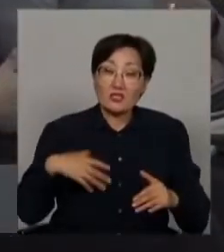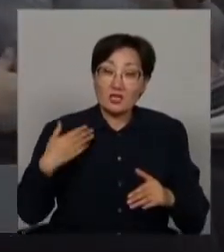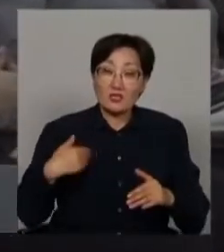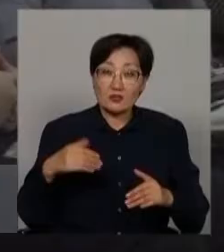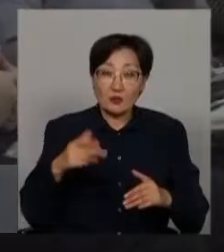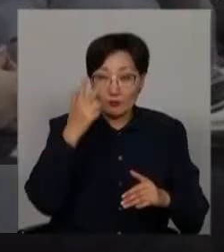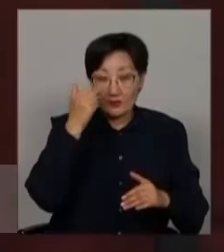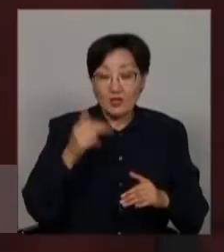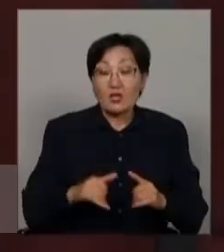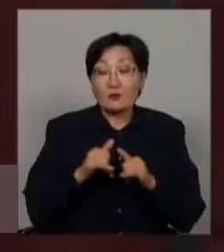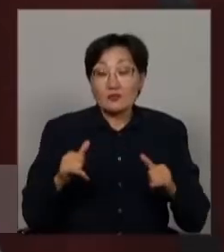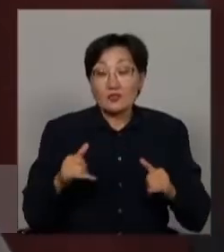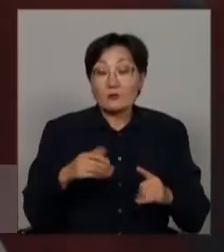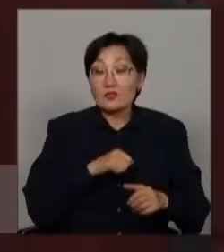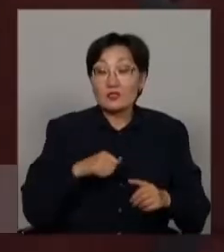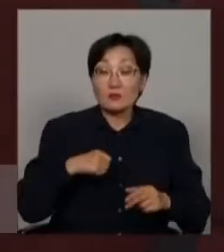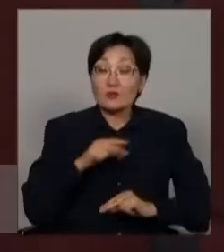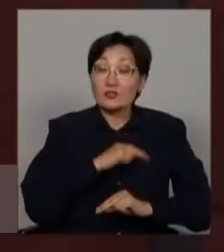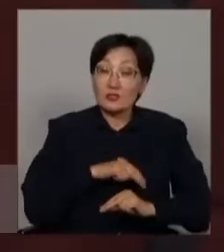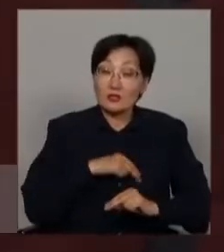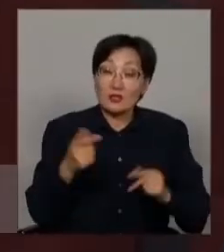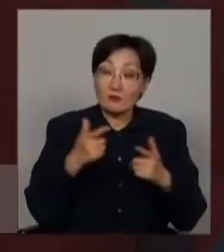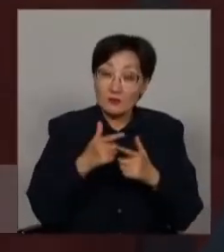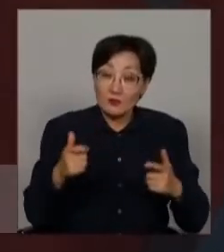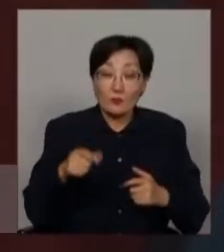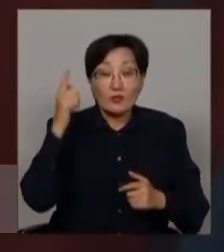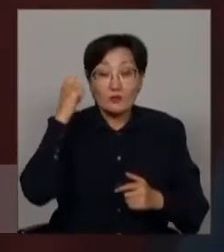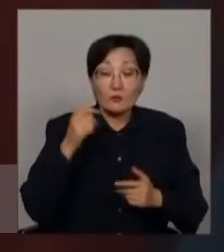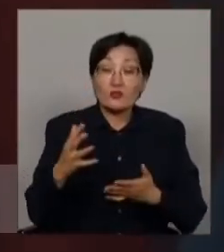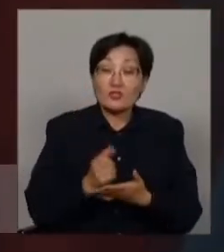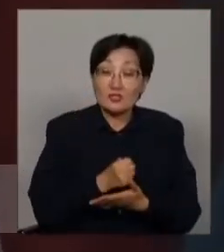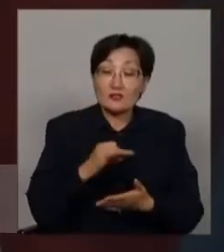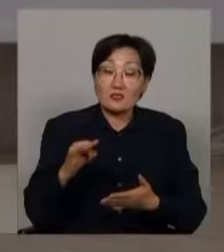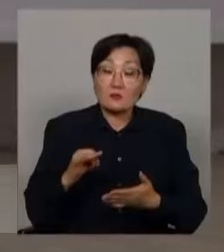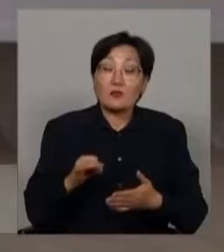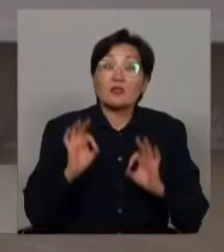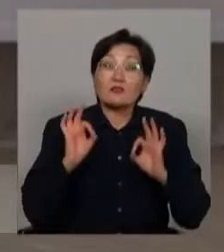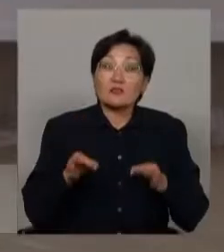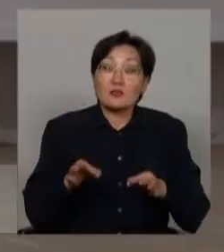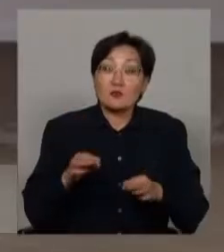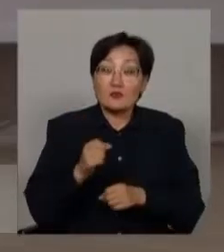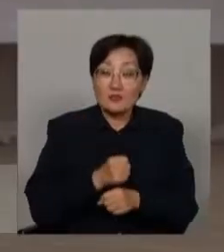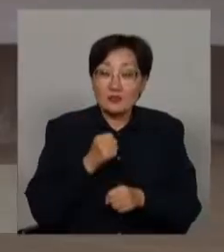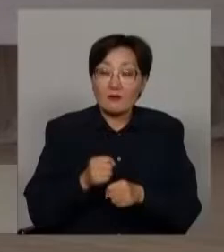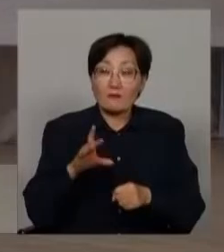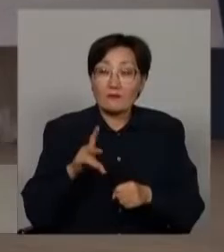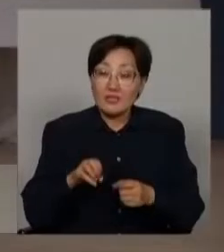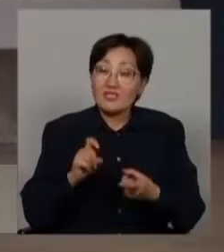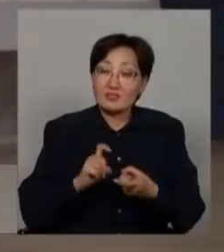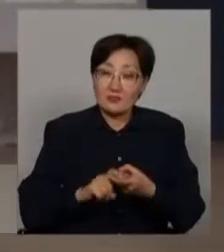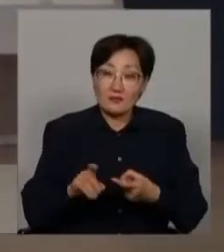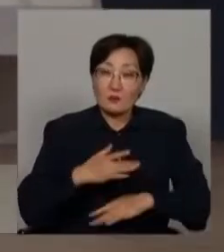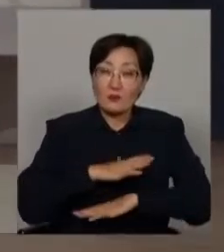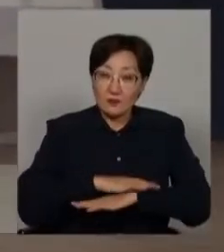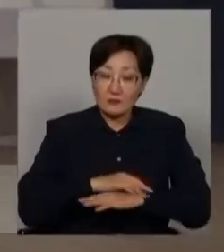навыков. Развиваются они при самостоятельной работе с информацией, умением получать ее и рационально обрабатывать вне зависимости от предмета